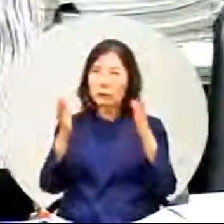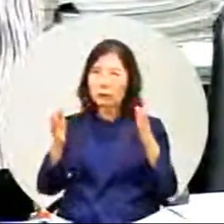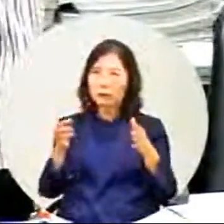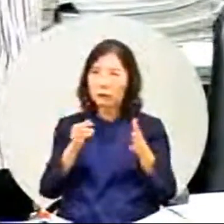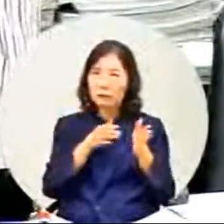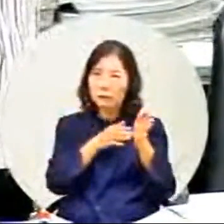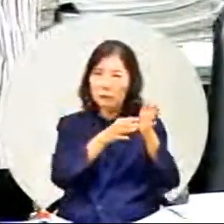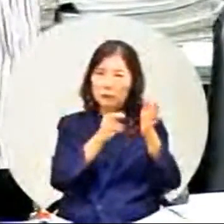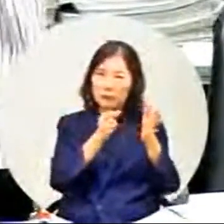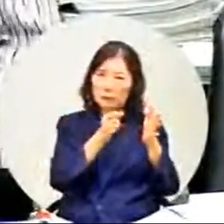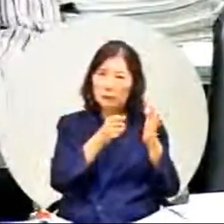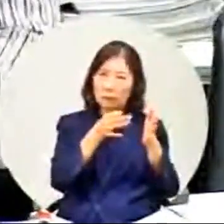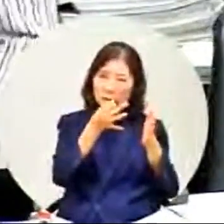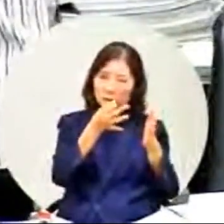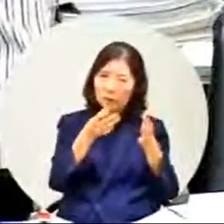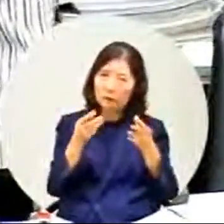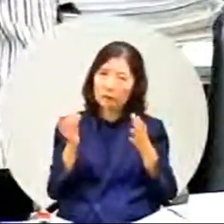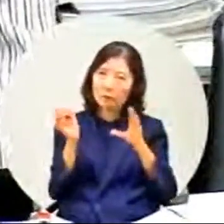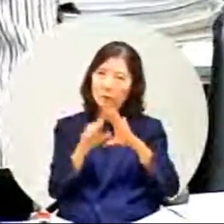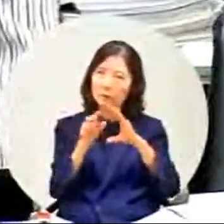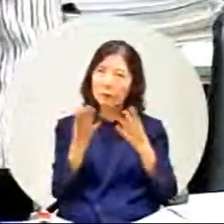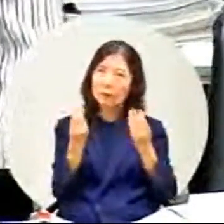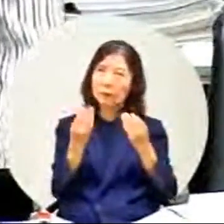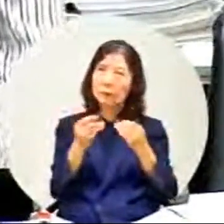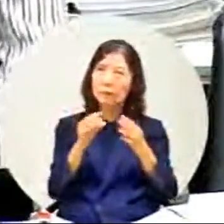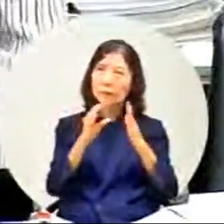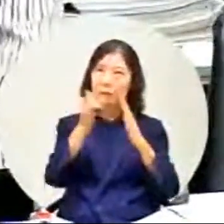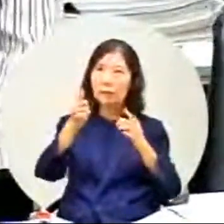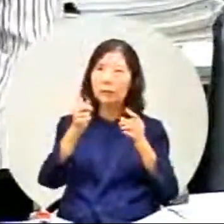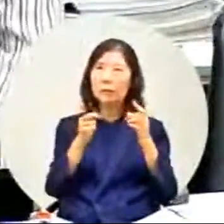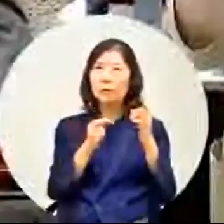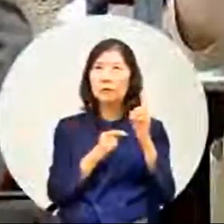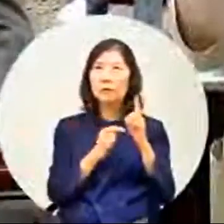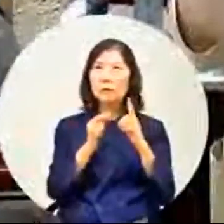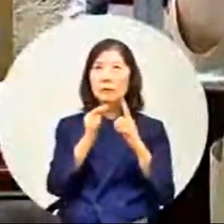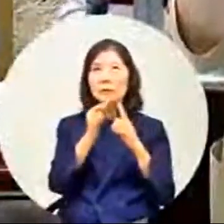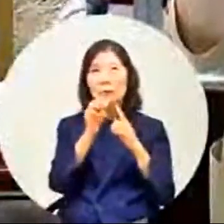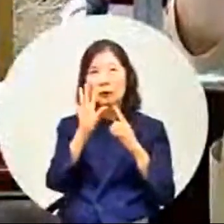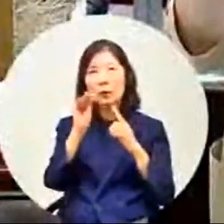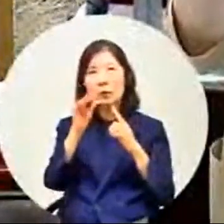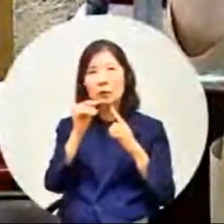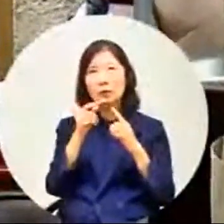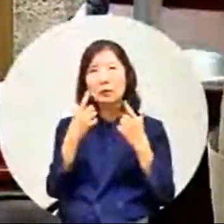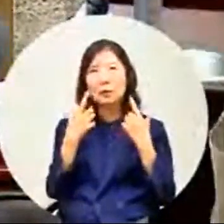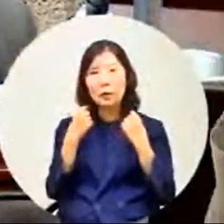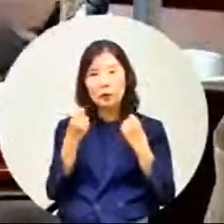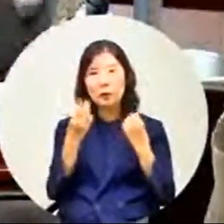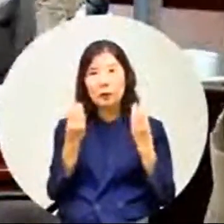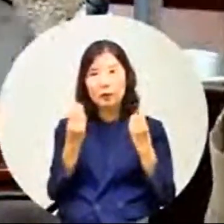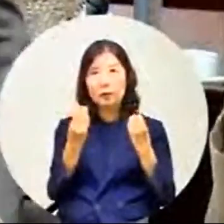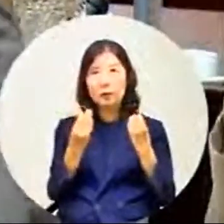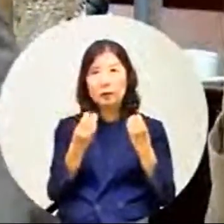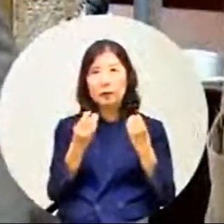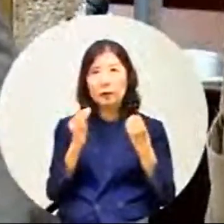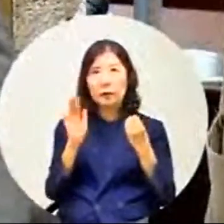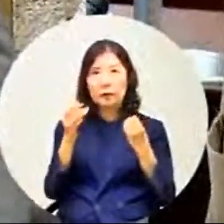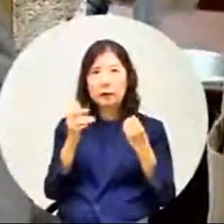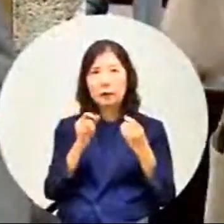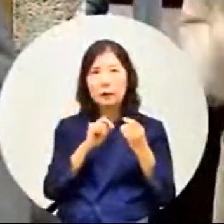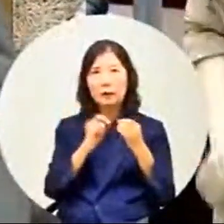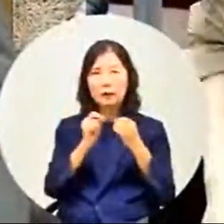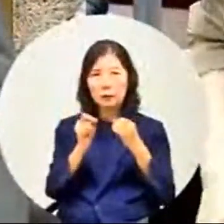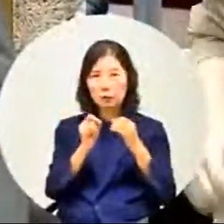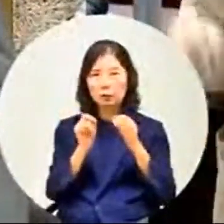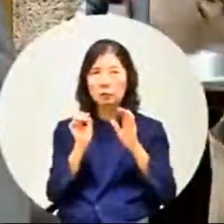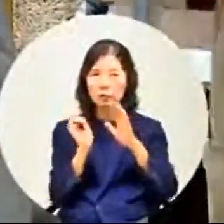来，请答复。 局长，请答复。 那 一句话就好，没有对不对？ 原本是没有， 好， 后来修正计划就把它编进去